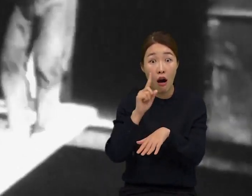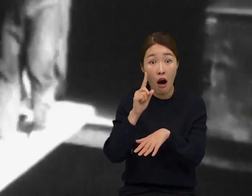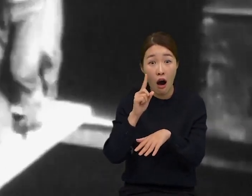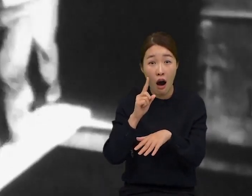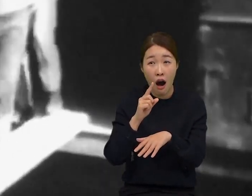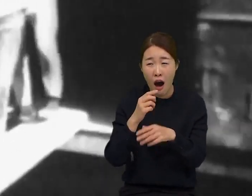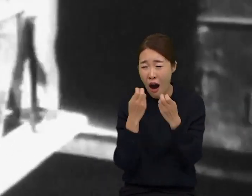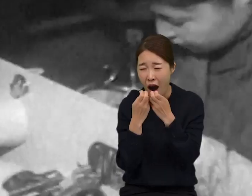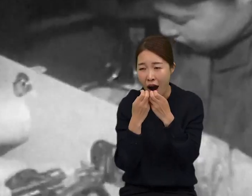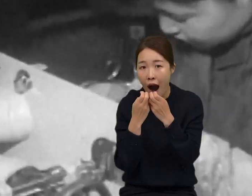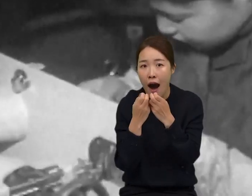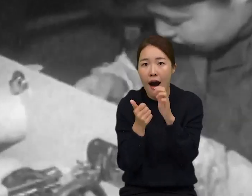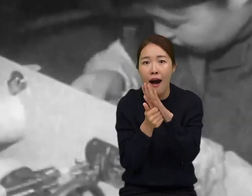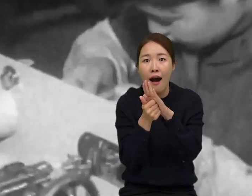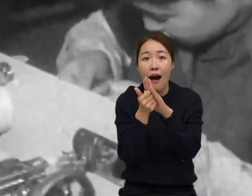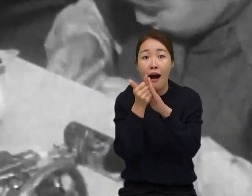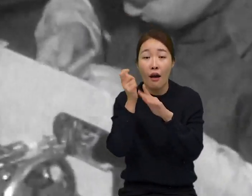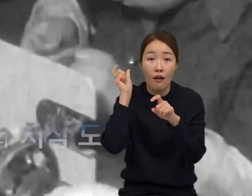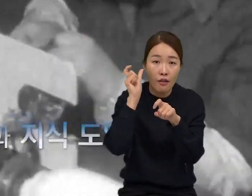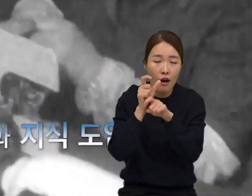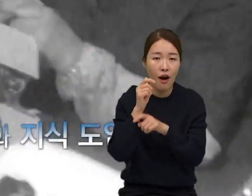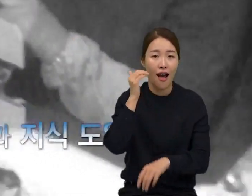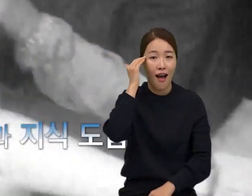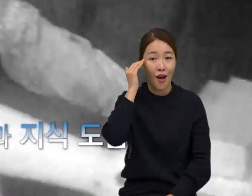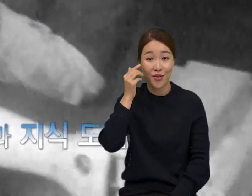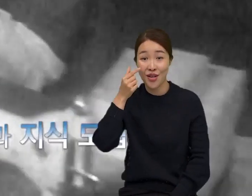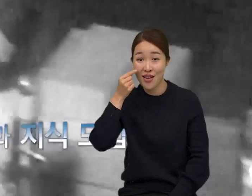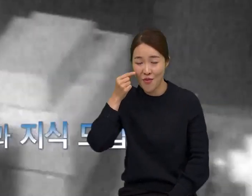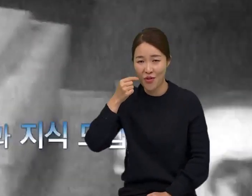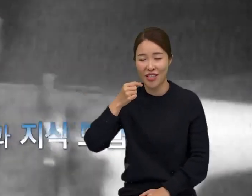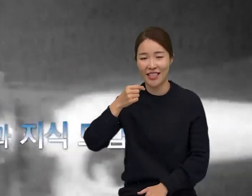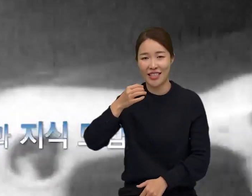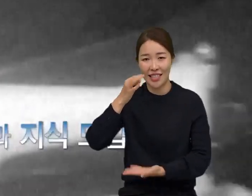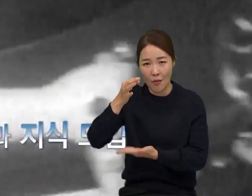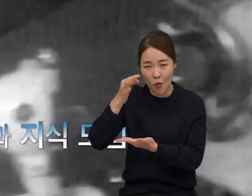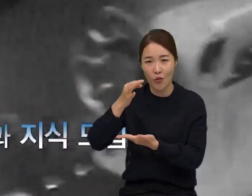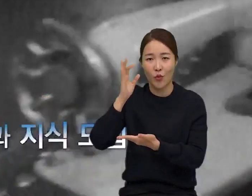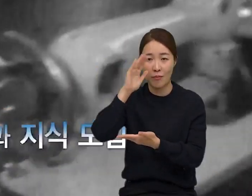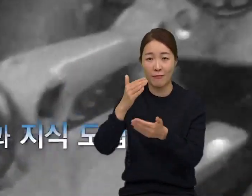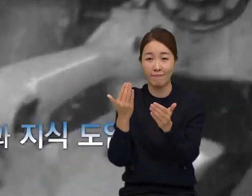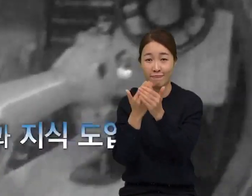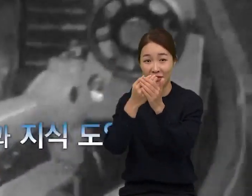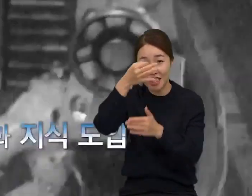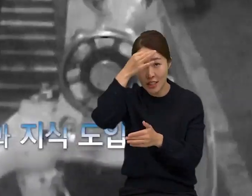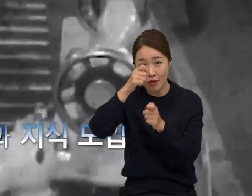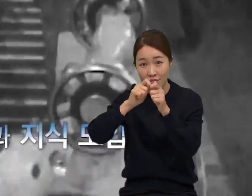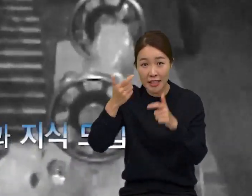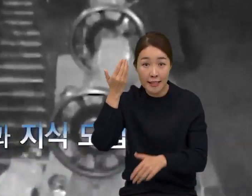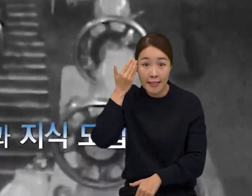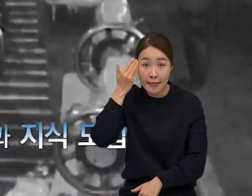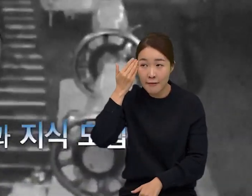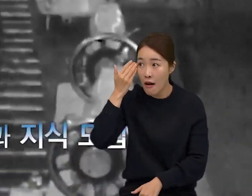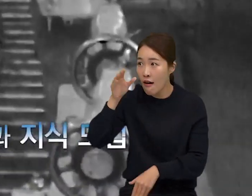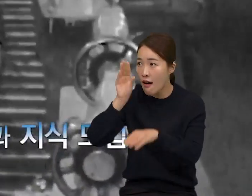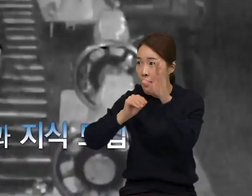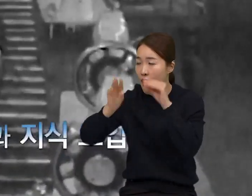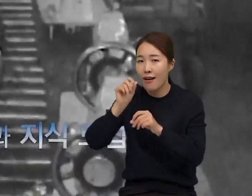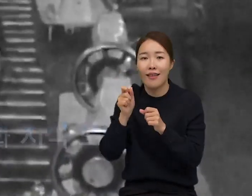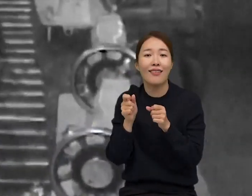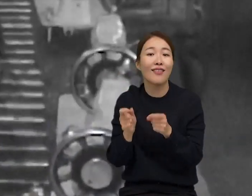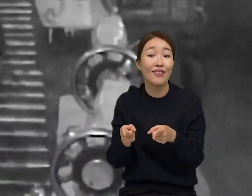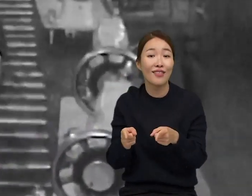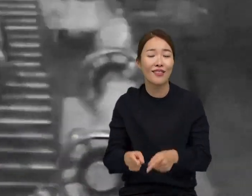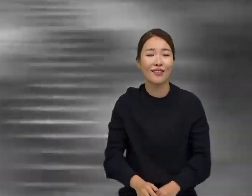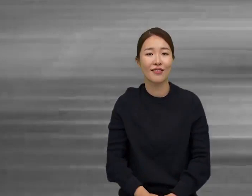숨통을 터줬고, 무엇보다 한국이 일본에게 자본과 선진 기술과 지식을 도입할 통로가 열렸다.